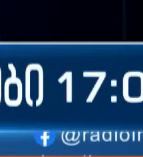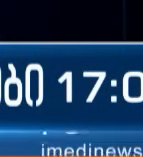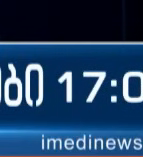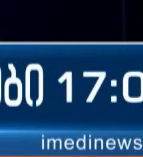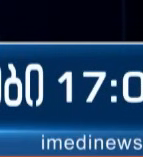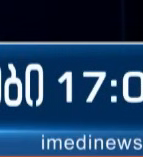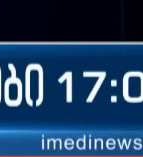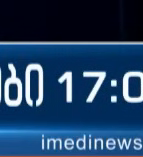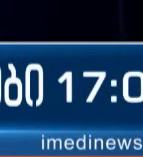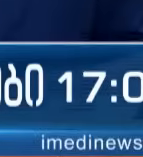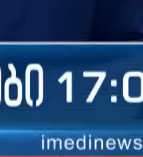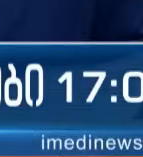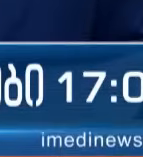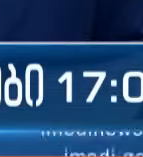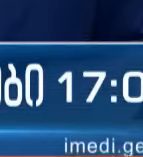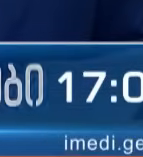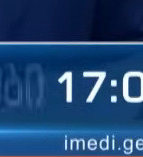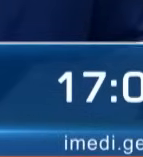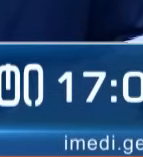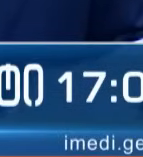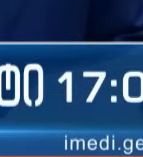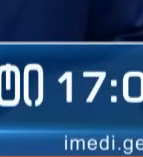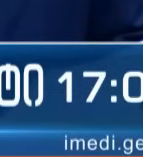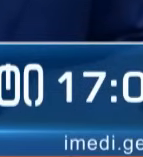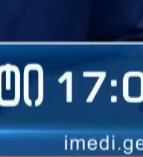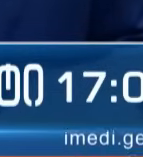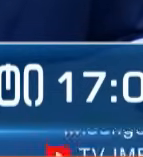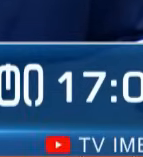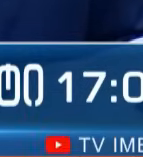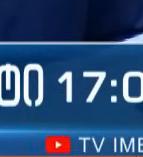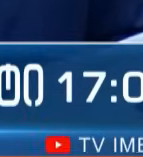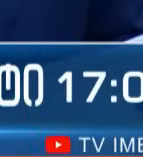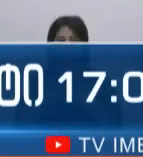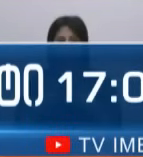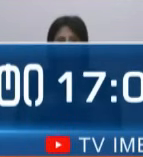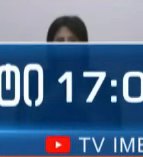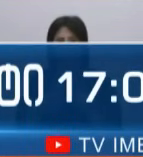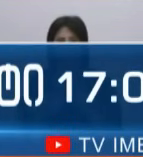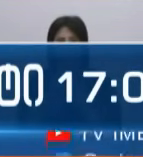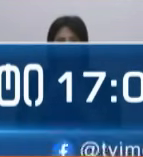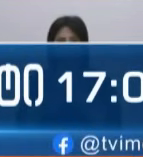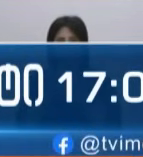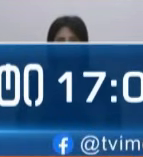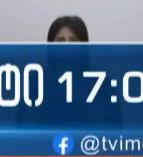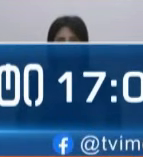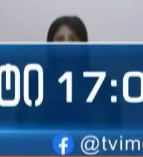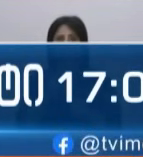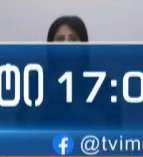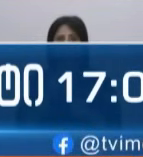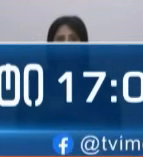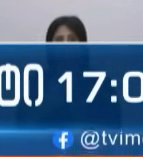თავთ პარლამენტის ხდომა, სადაც გამჭვირვალობის შესახებ კანონ პროექტს მეორე მოსმენით განიხილავთ. ჩვენი საზოგადოების აბსოლუტურ უმრავლესობას